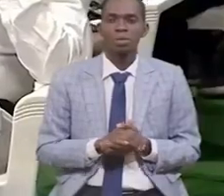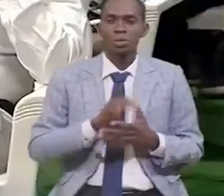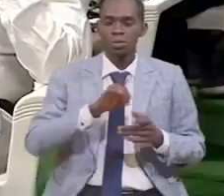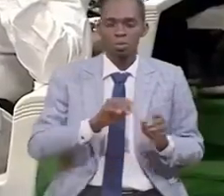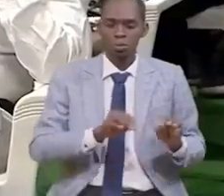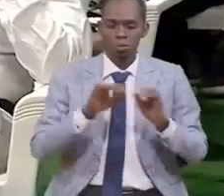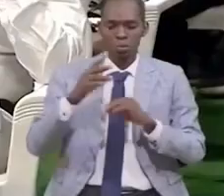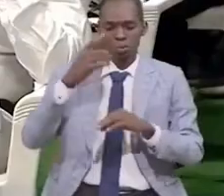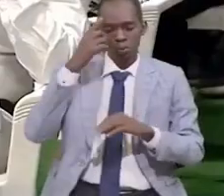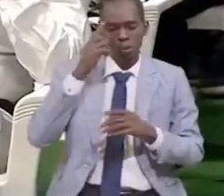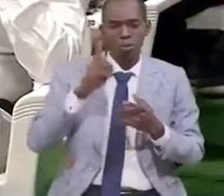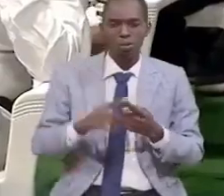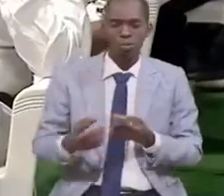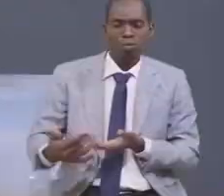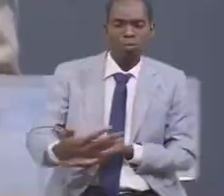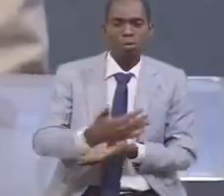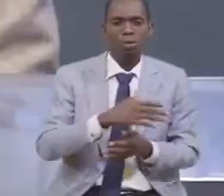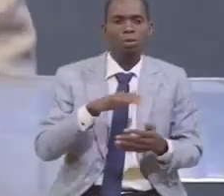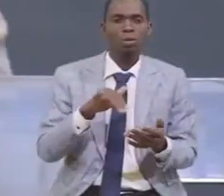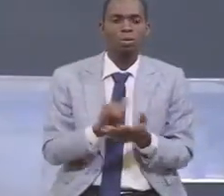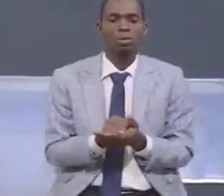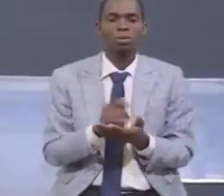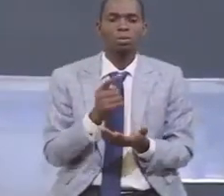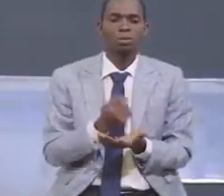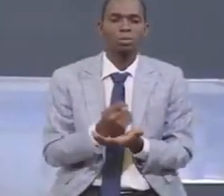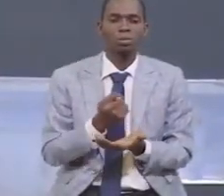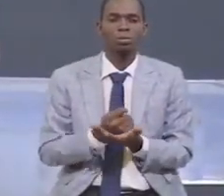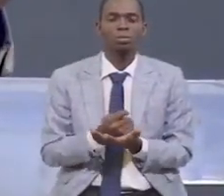ప్రాకులాట. అవి మనలను అట్టి నిధులను